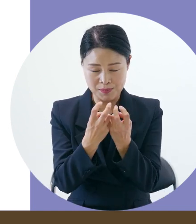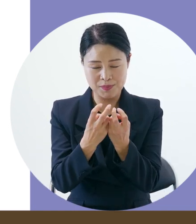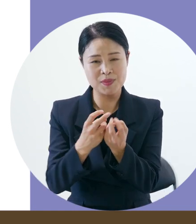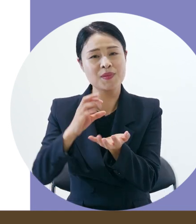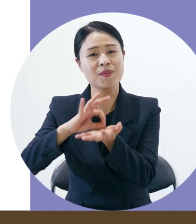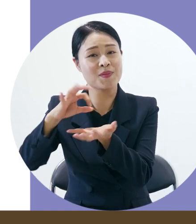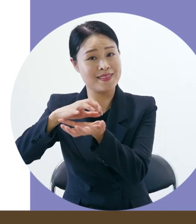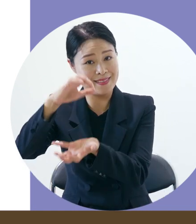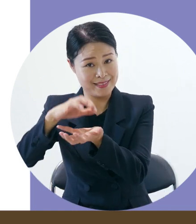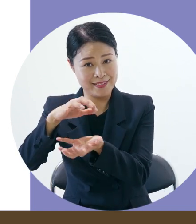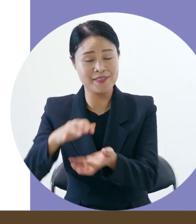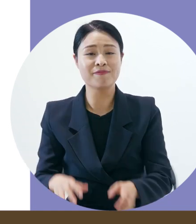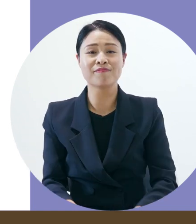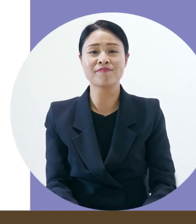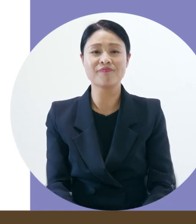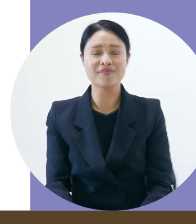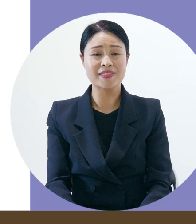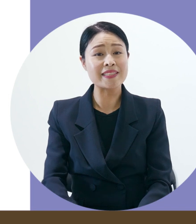용법 용량.